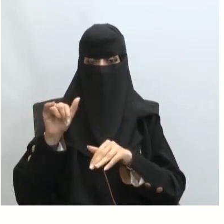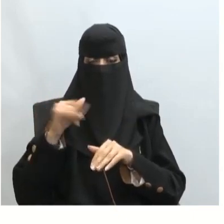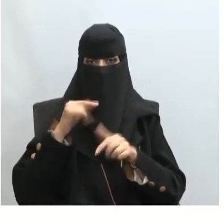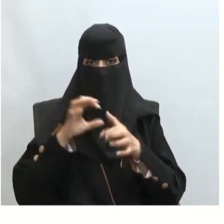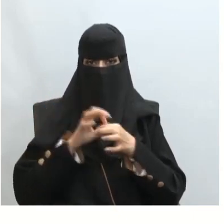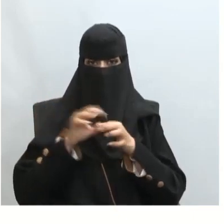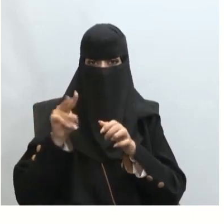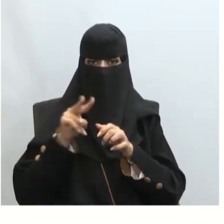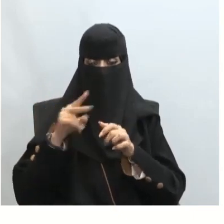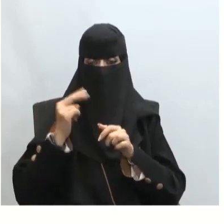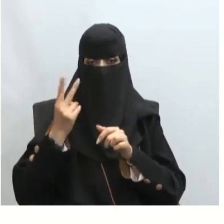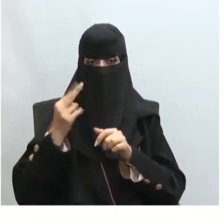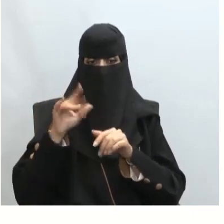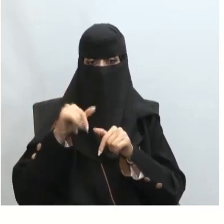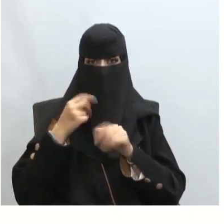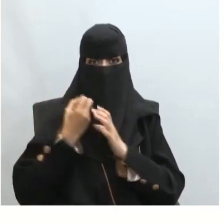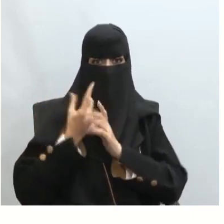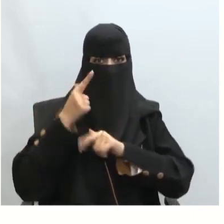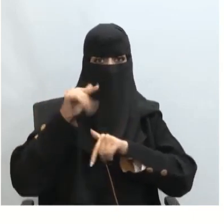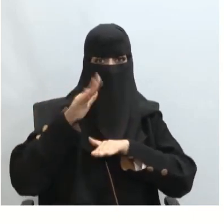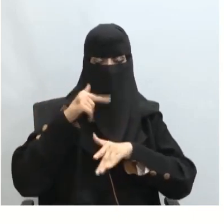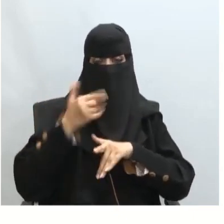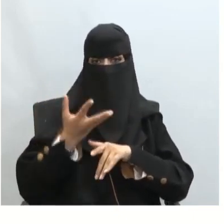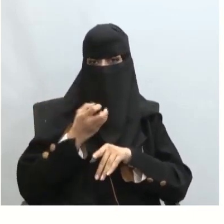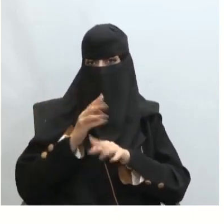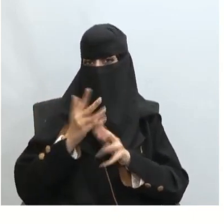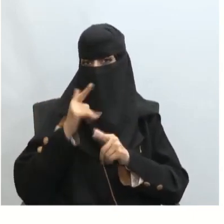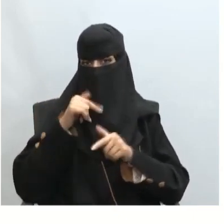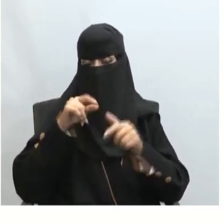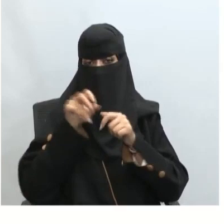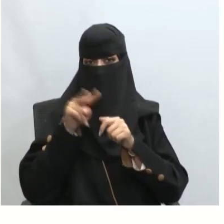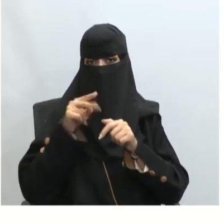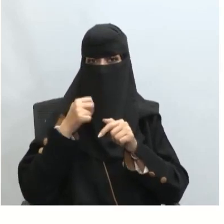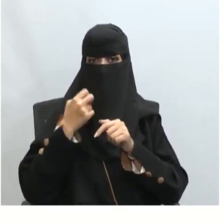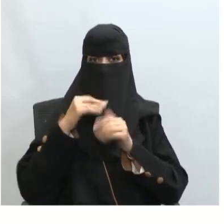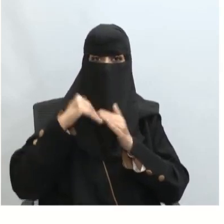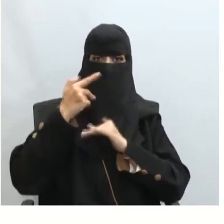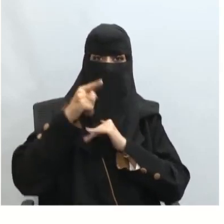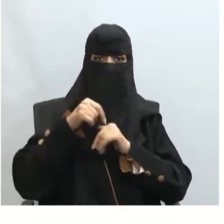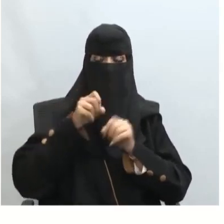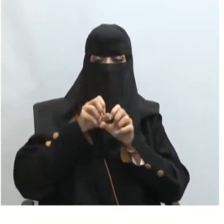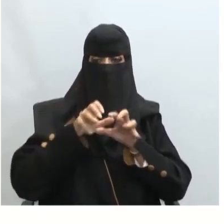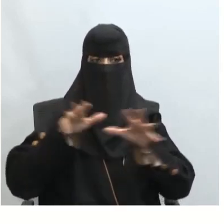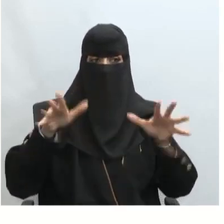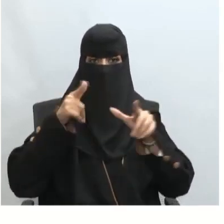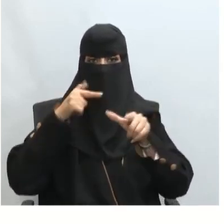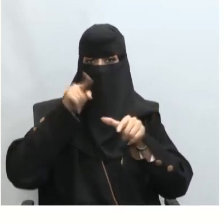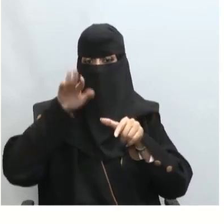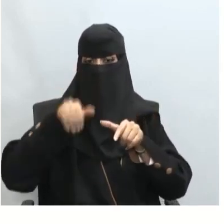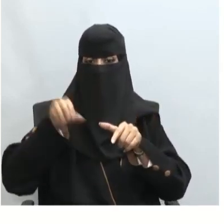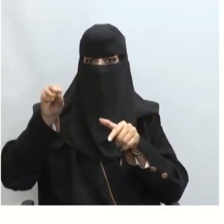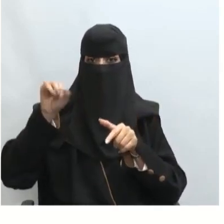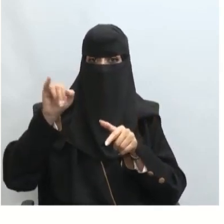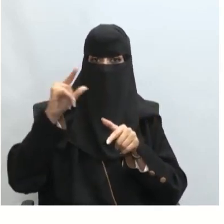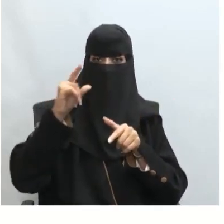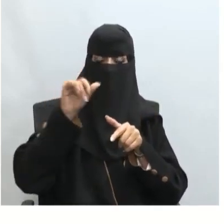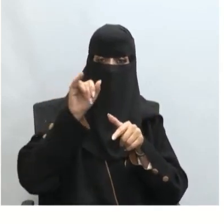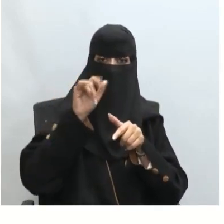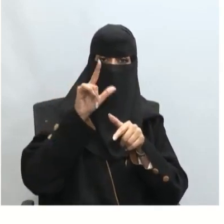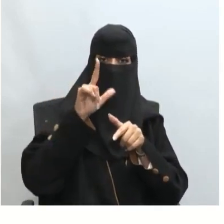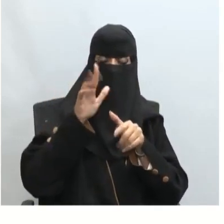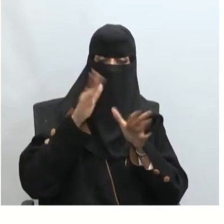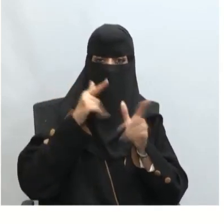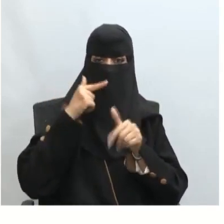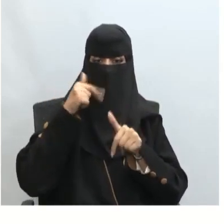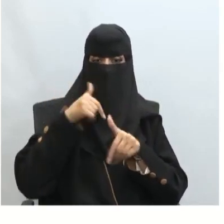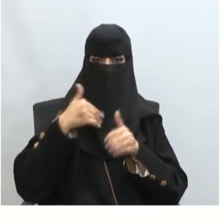رابطه ثنائيه توقع ماذا سينتج على الرابط الثنائيه احسنتم ستتوزع هاليد الهيدروجين الى